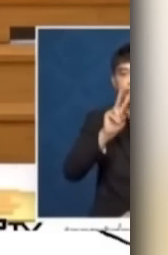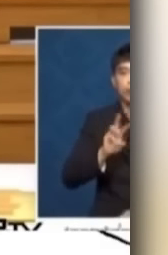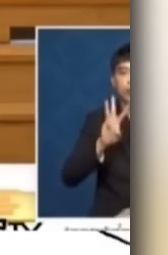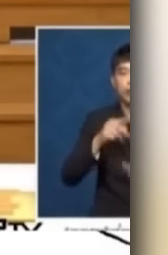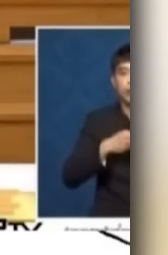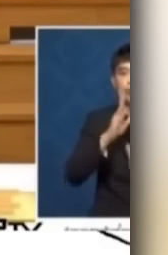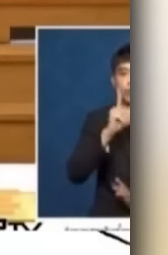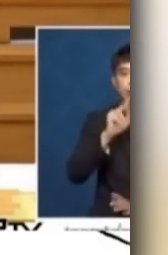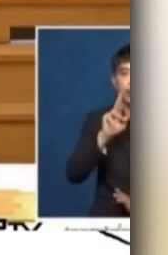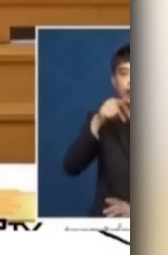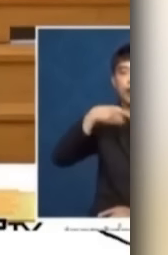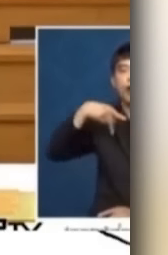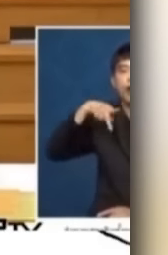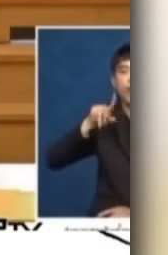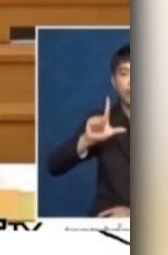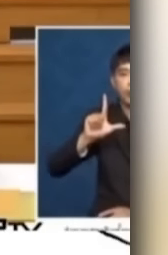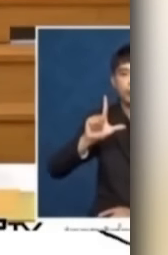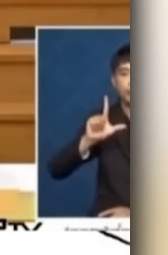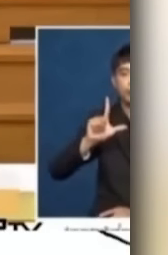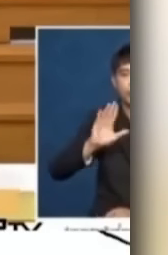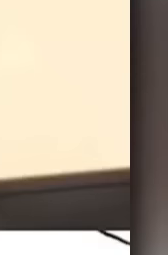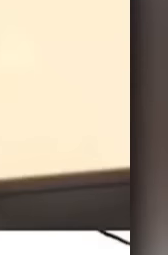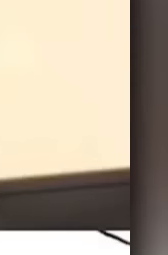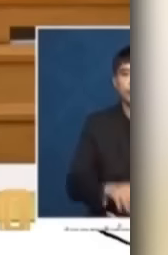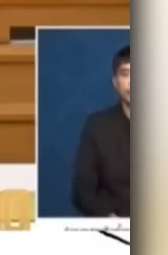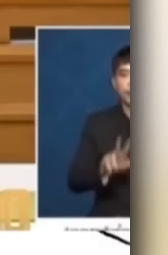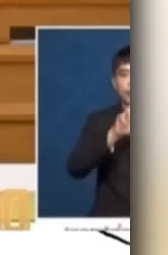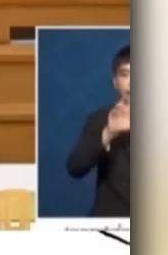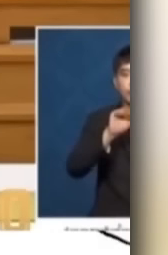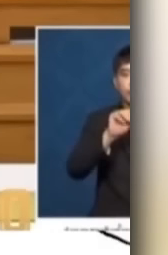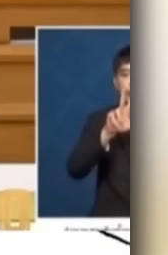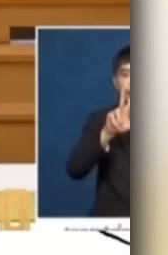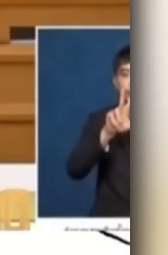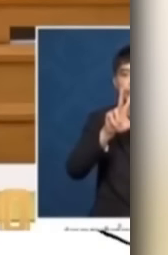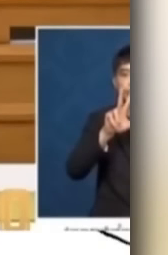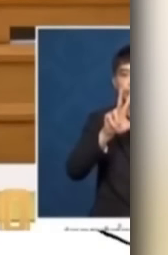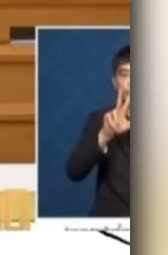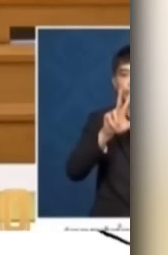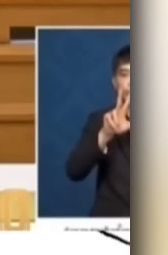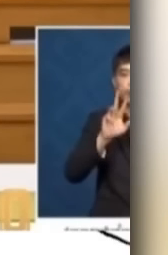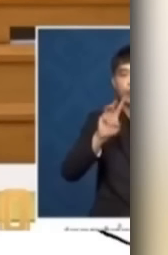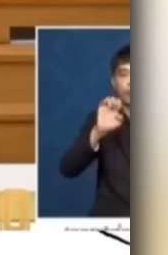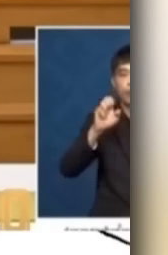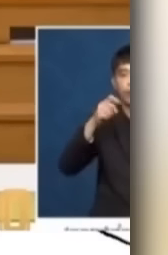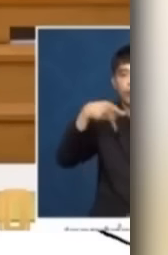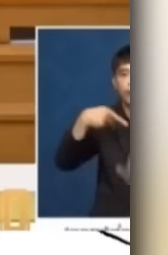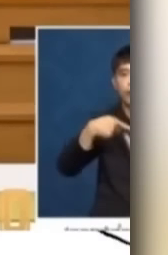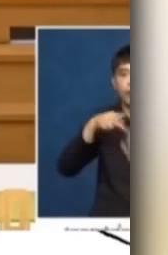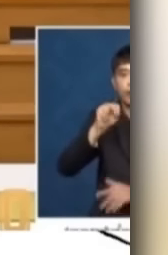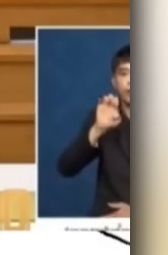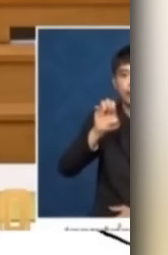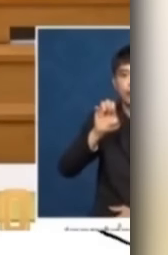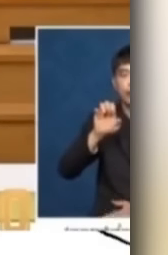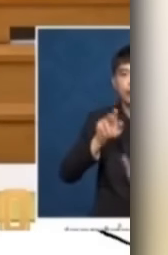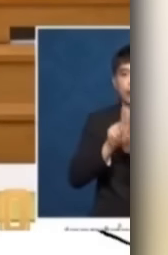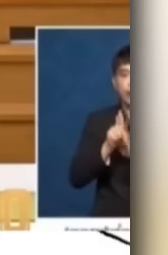รพลขาวขำ พี่น้องประชาชนชาวดอนส่งให้มาทำงานครับมาครับ นางสาววิภานีภูคำวง วิภานีภูคำวงสาว